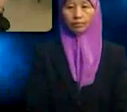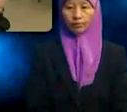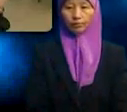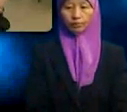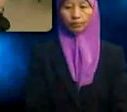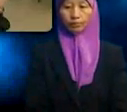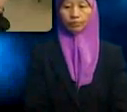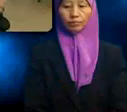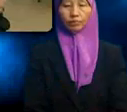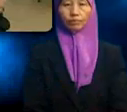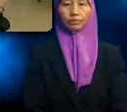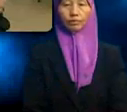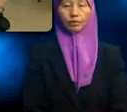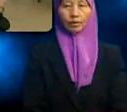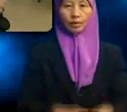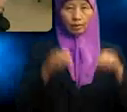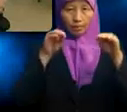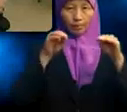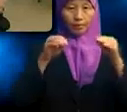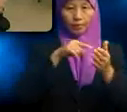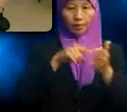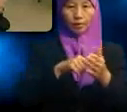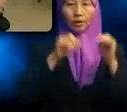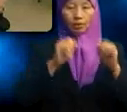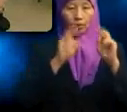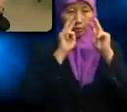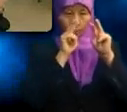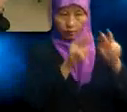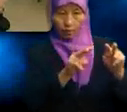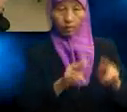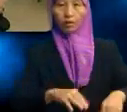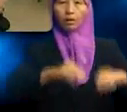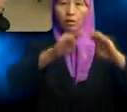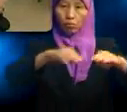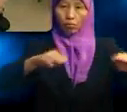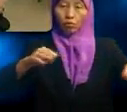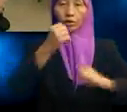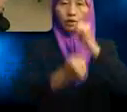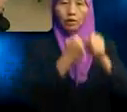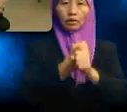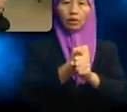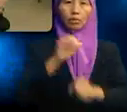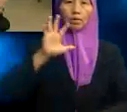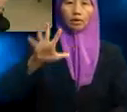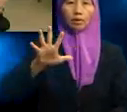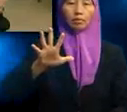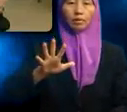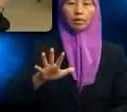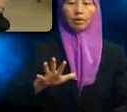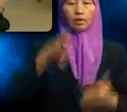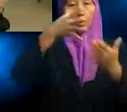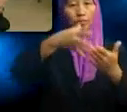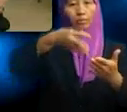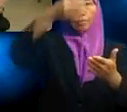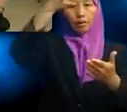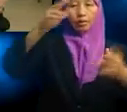Dalam pelajaran ini, kita akan dapat menyaksikan murid-murid tahun 5 sedang